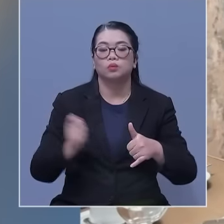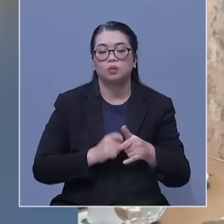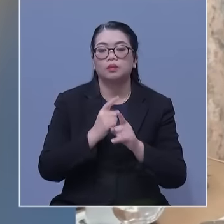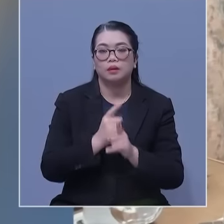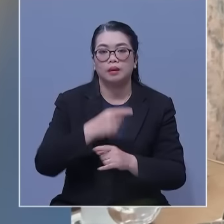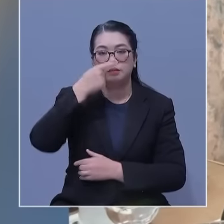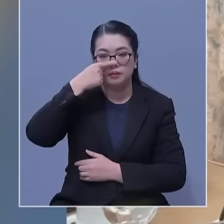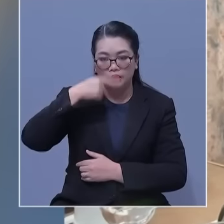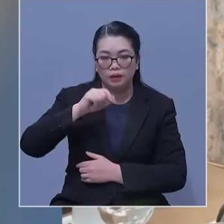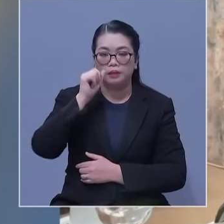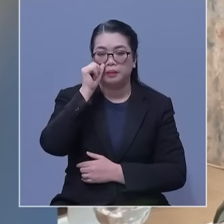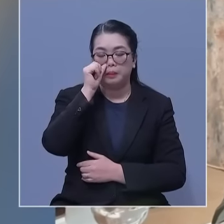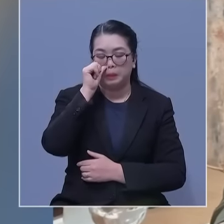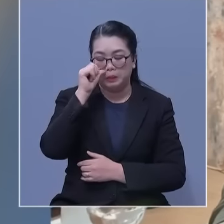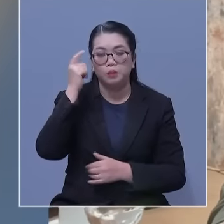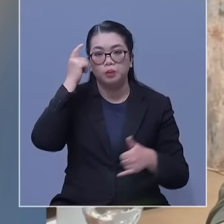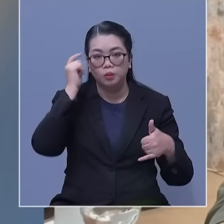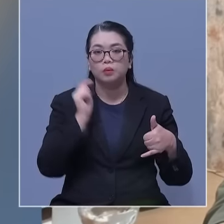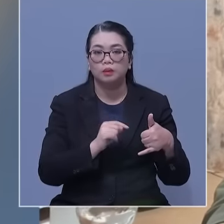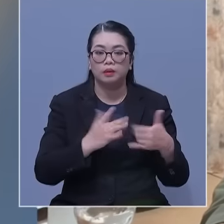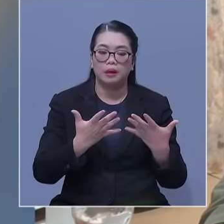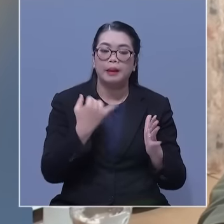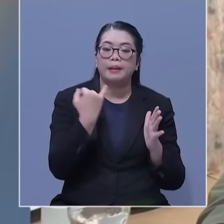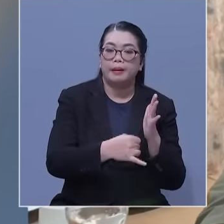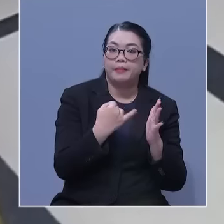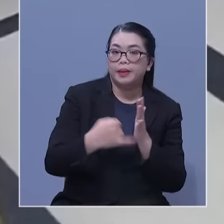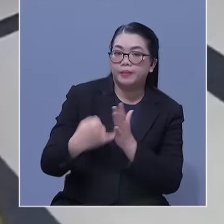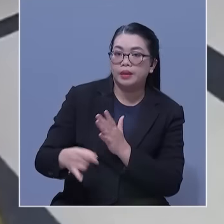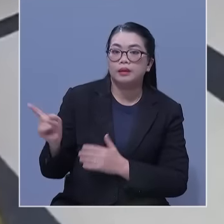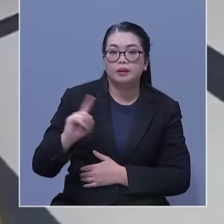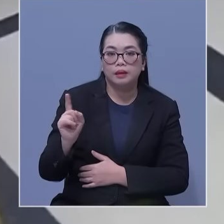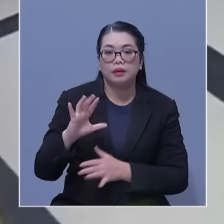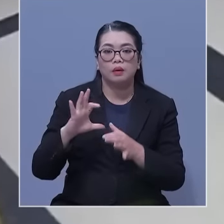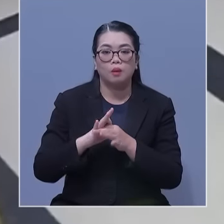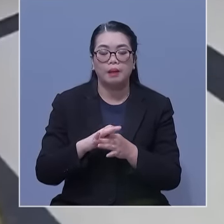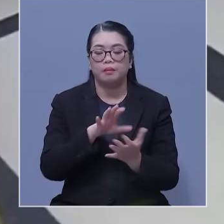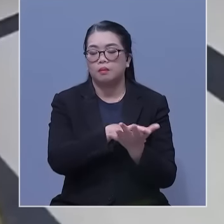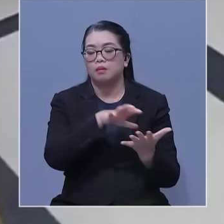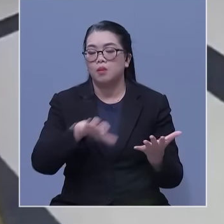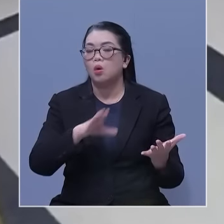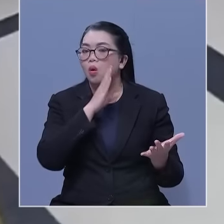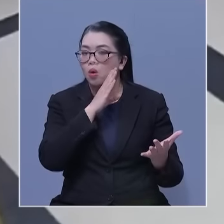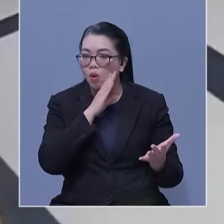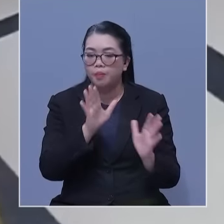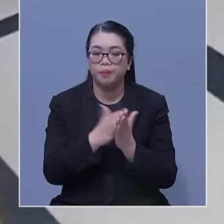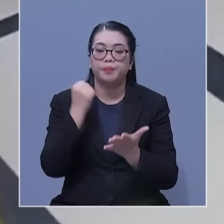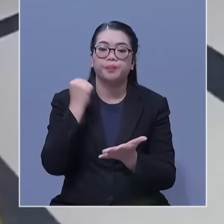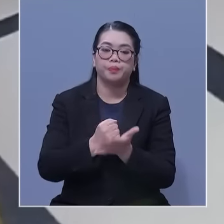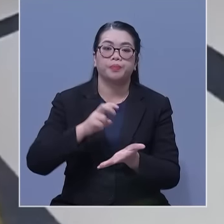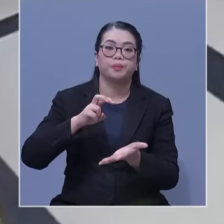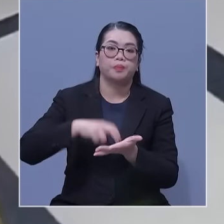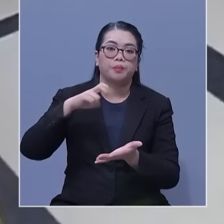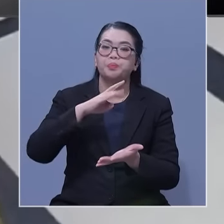ไทยเบื้องต้นทราบว่าเสี่ยแป้งนะครับอาจมีความผิดเกี่ยวกับเรื่องการปลอมแปลงเอกสารหนังสือเดินทางเข้าไปยัง